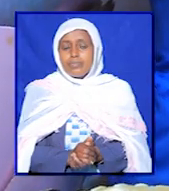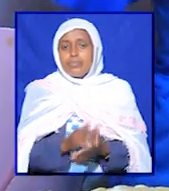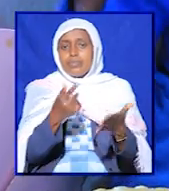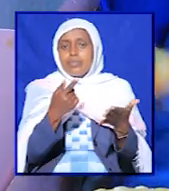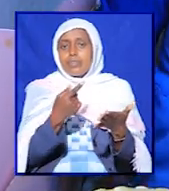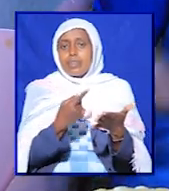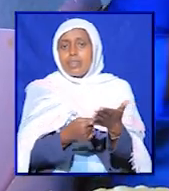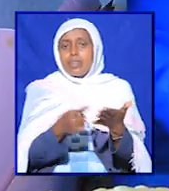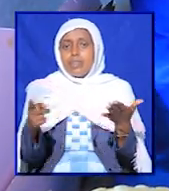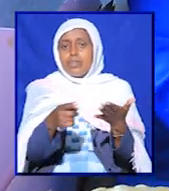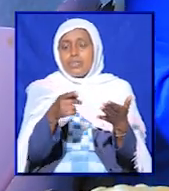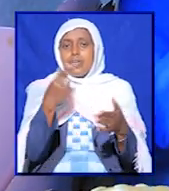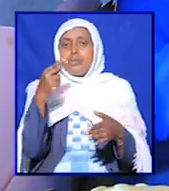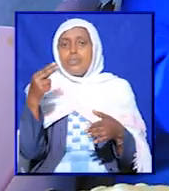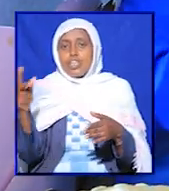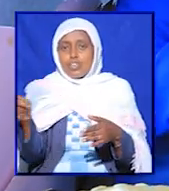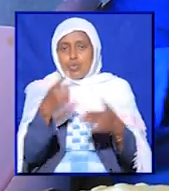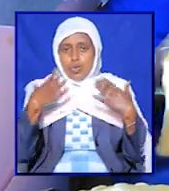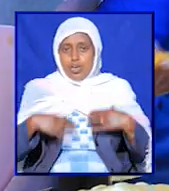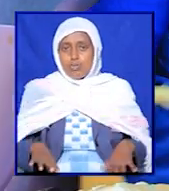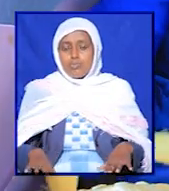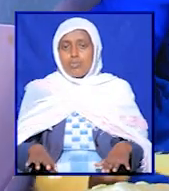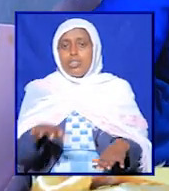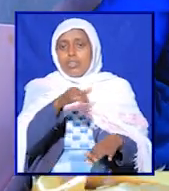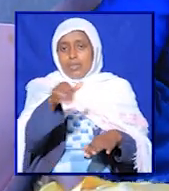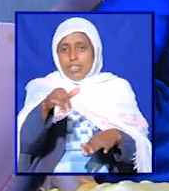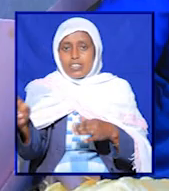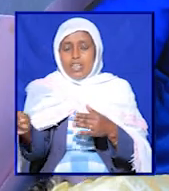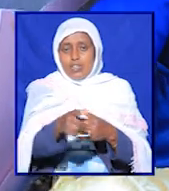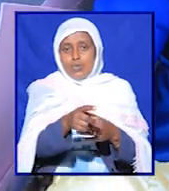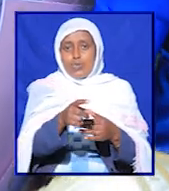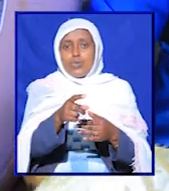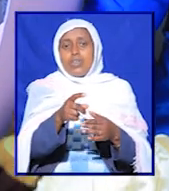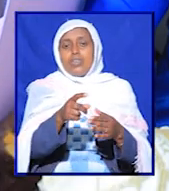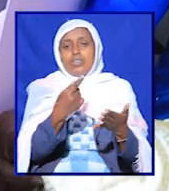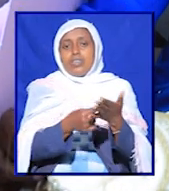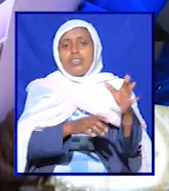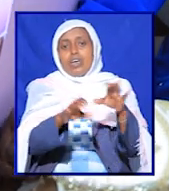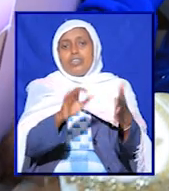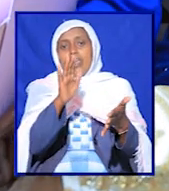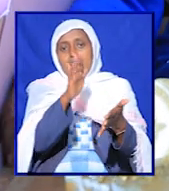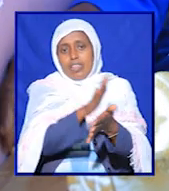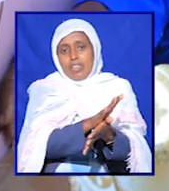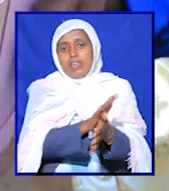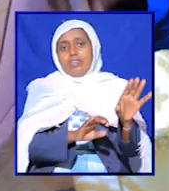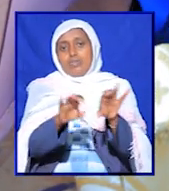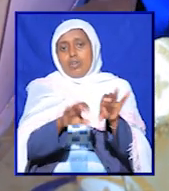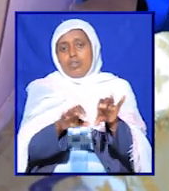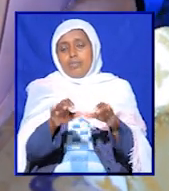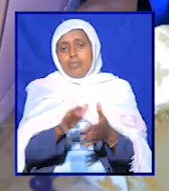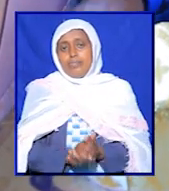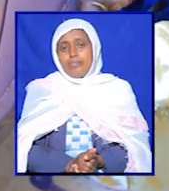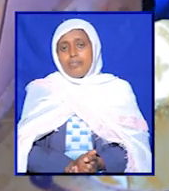ማች እንዲሆን ቢጫ ስለሆነ ልብሱም የማንድ አይነት እንዲሆን እንደዚህ አድርጌ እለጥፈዋለሁ።